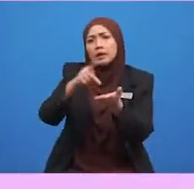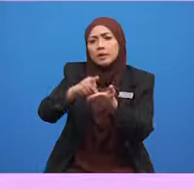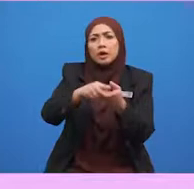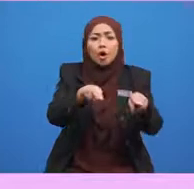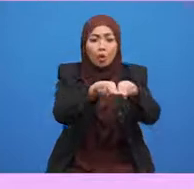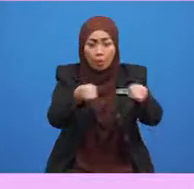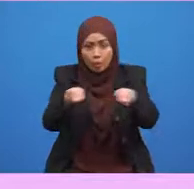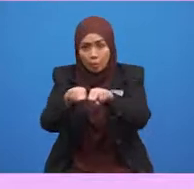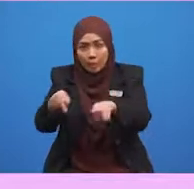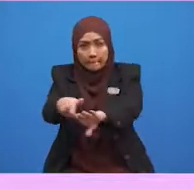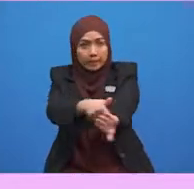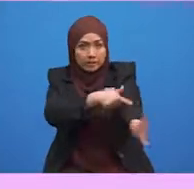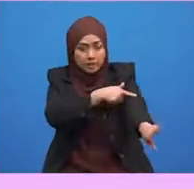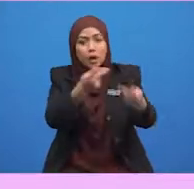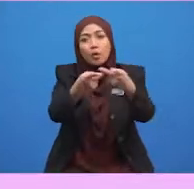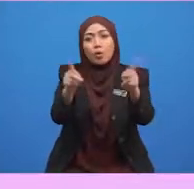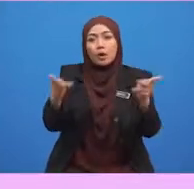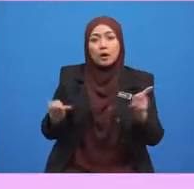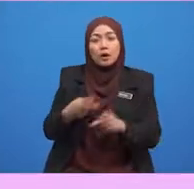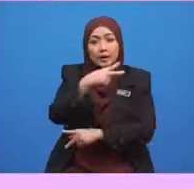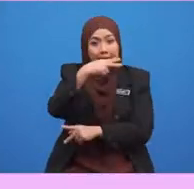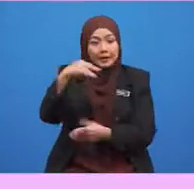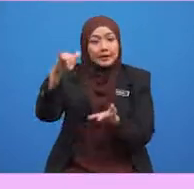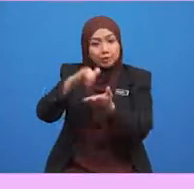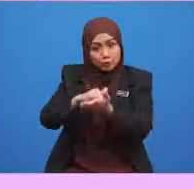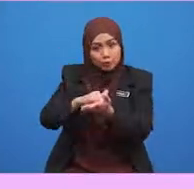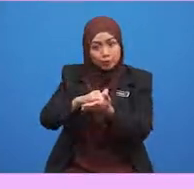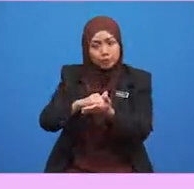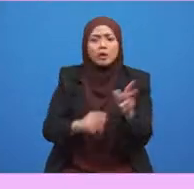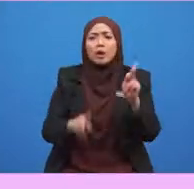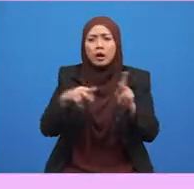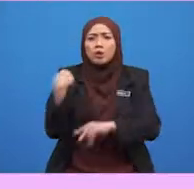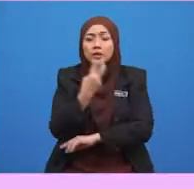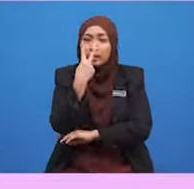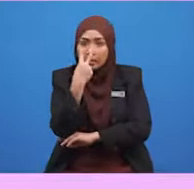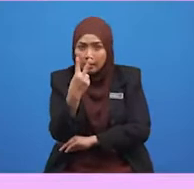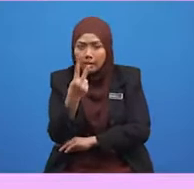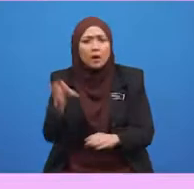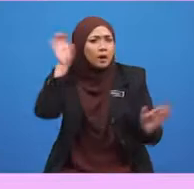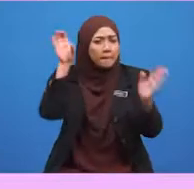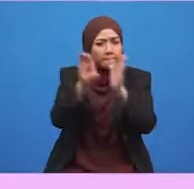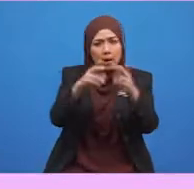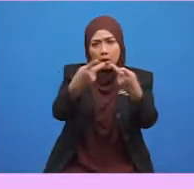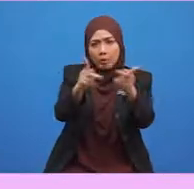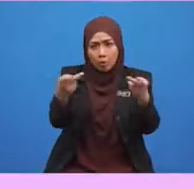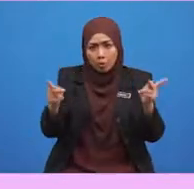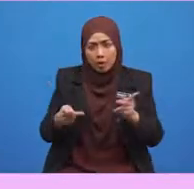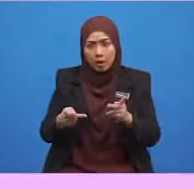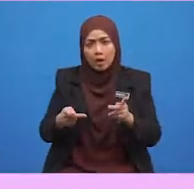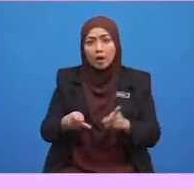ukuran panjang kolam renang tersebut? Jika dilihat gambar kolam dalam paparan